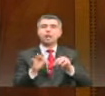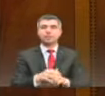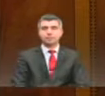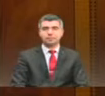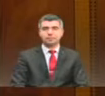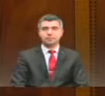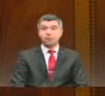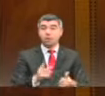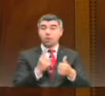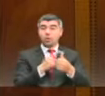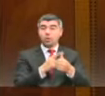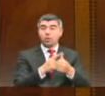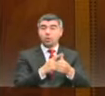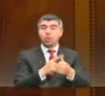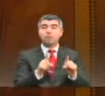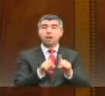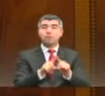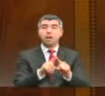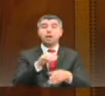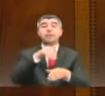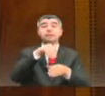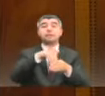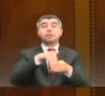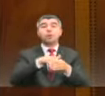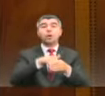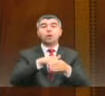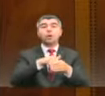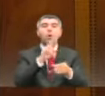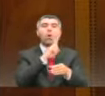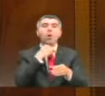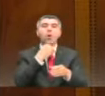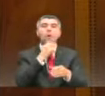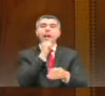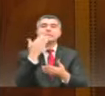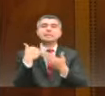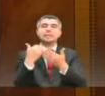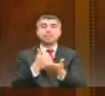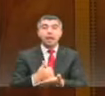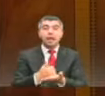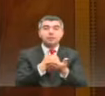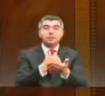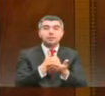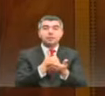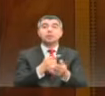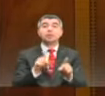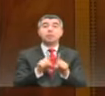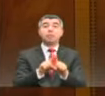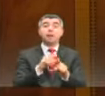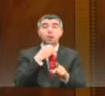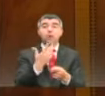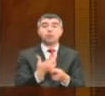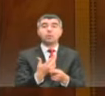أولاً مواصلة إصلاح صندوق المقاصة من خلال رفع الدعم تدريجياً على المواد